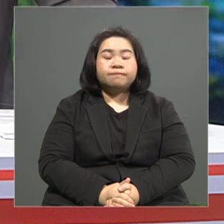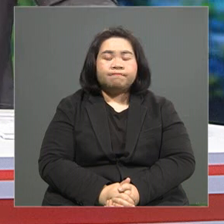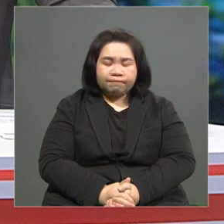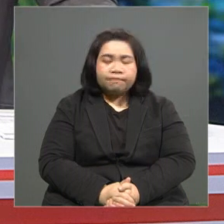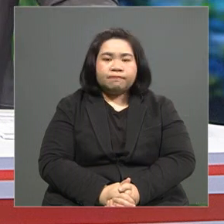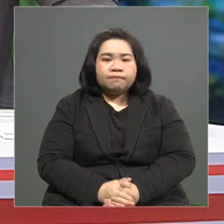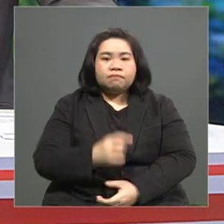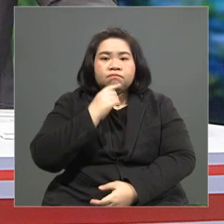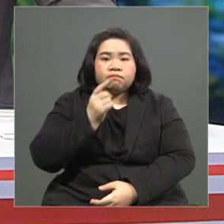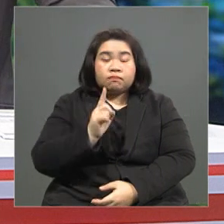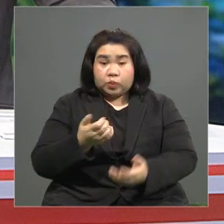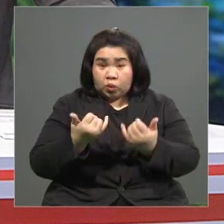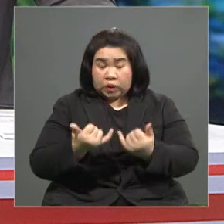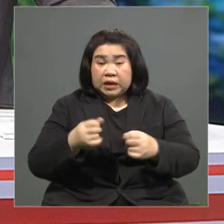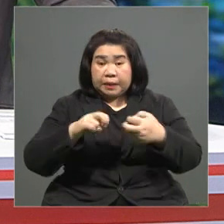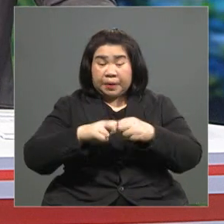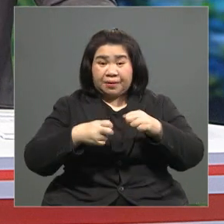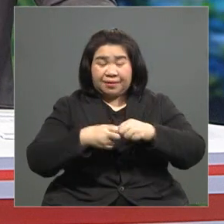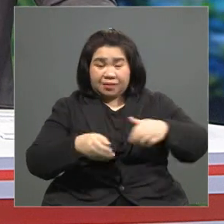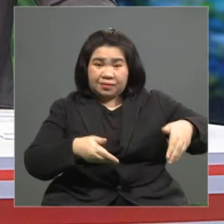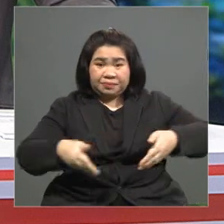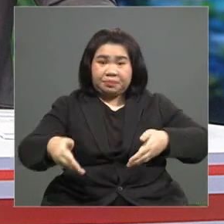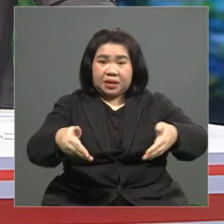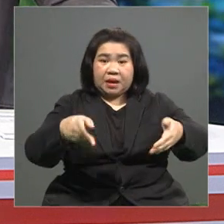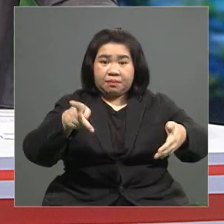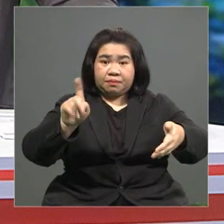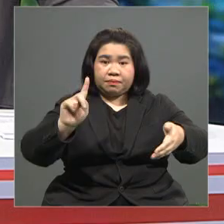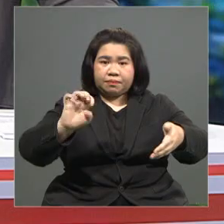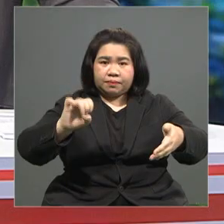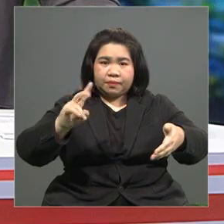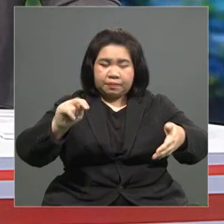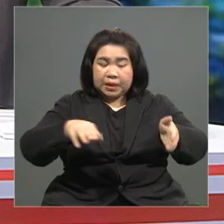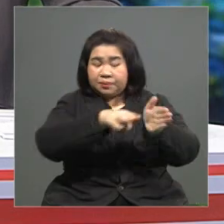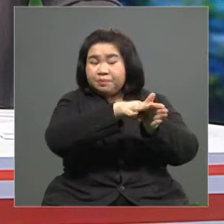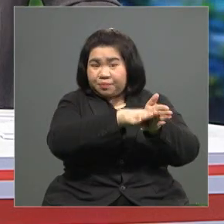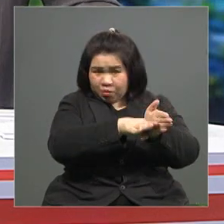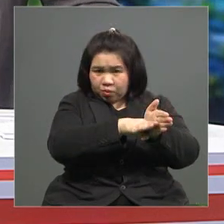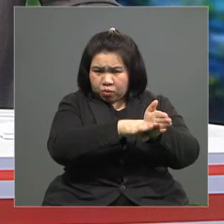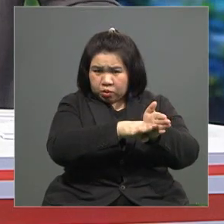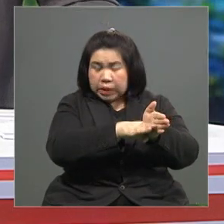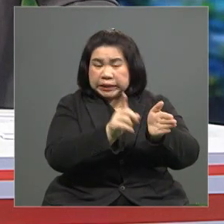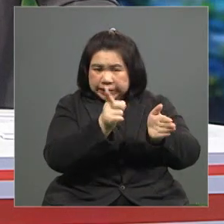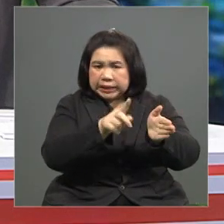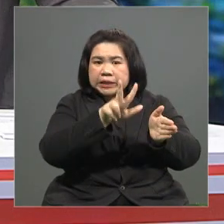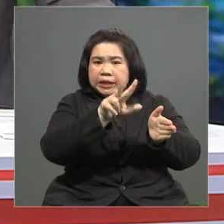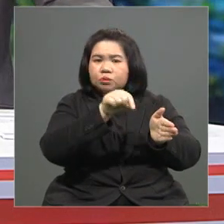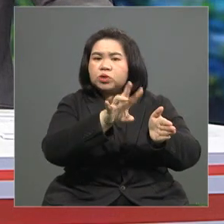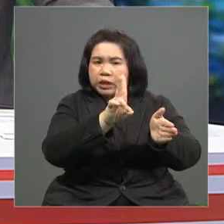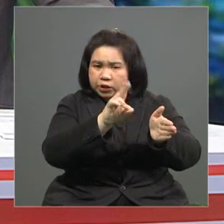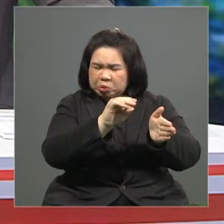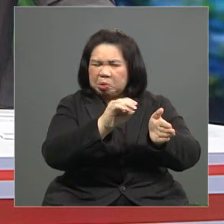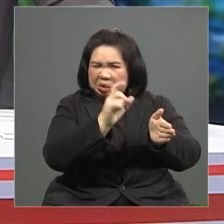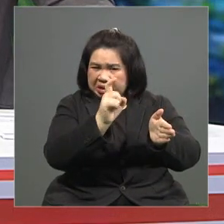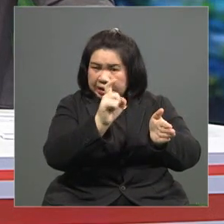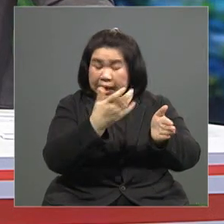อย่างที่ได้บอกไปนะครับว่าระดับน้ําของแม่น้ําปิงเนี่ยอยู่ต่ํากว่าจุดวิกฤตแล้วจุดวิกฤตคือ3เมตร70ซมตอนนี้อยู่3เมตร